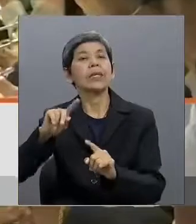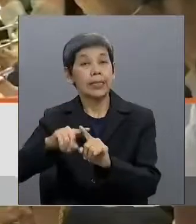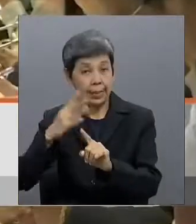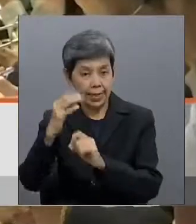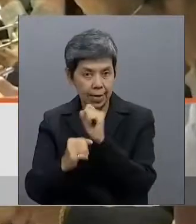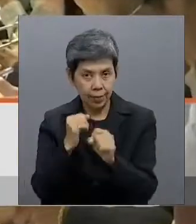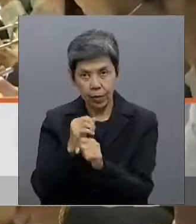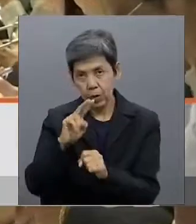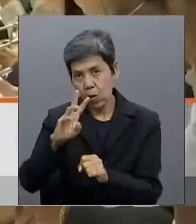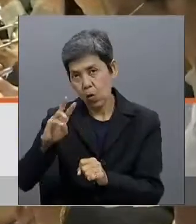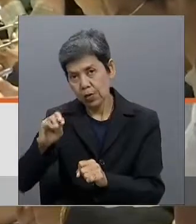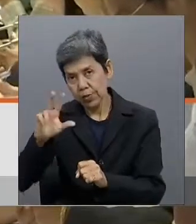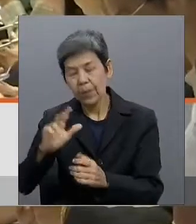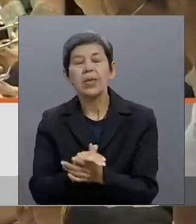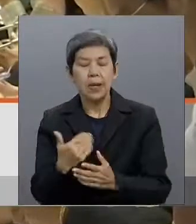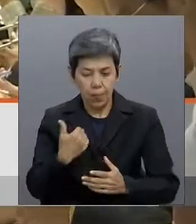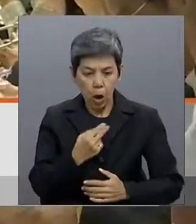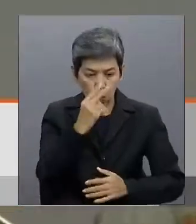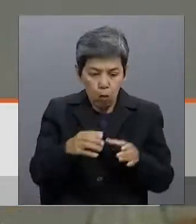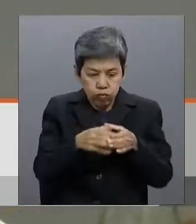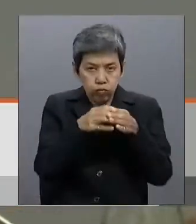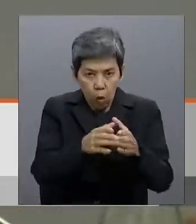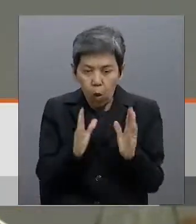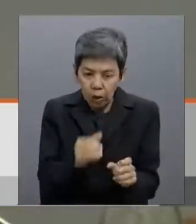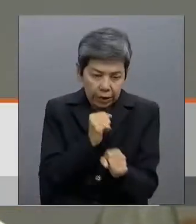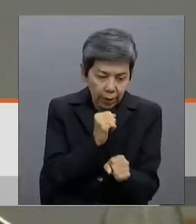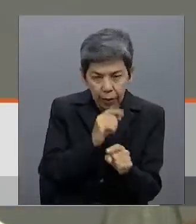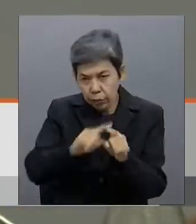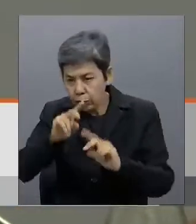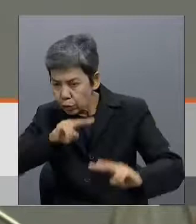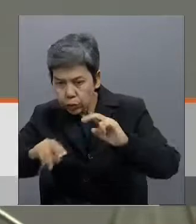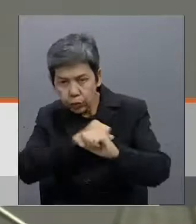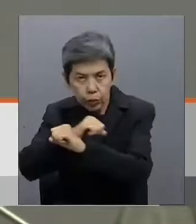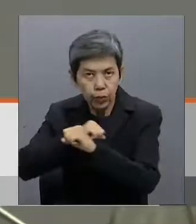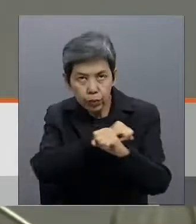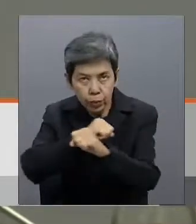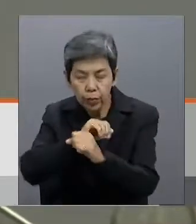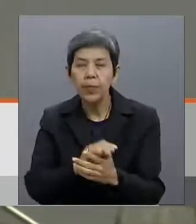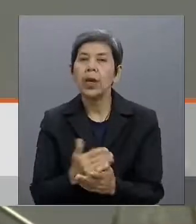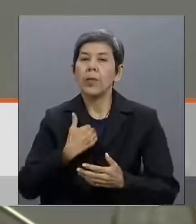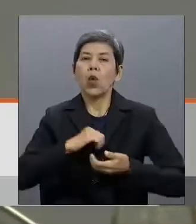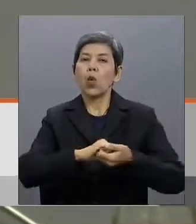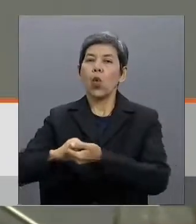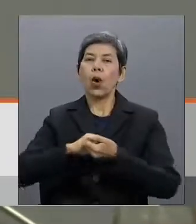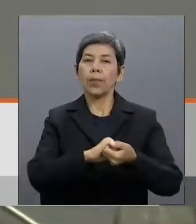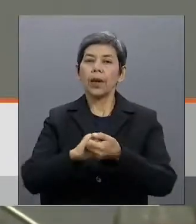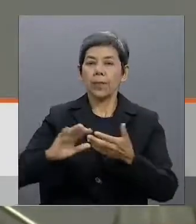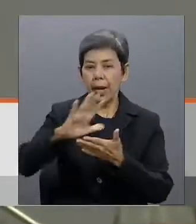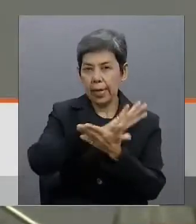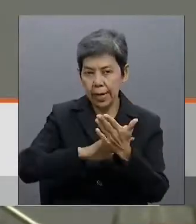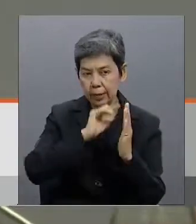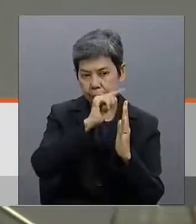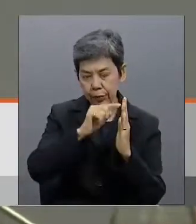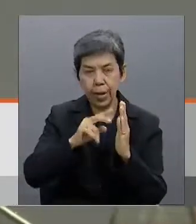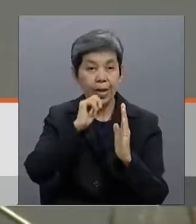ายน2563พร้อมกับระดมกำลังอุปกรณ์เครื่องมือเฝ้าระวังแล้วก็ดับไฟป่าพร้อมกับร่วมมือกับประเทศในอนุภูมิภาค